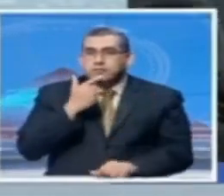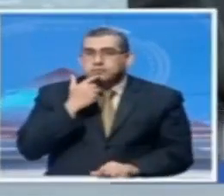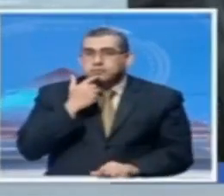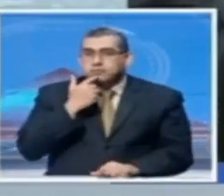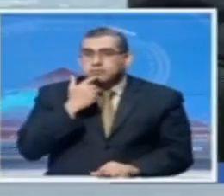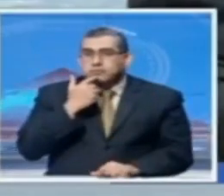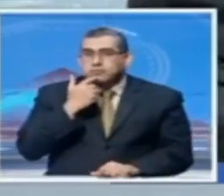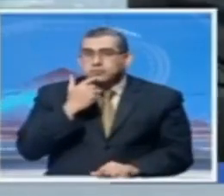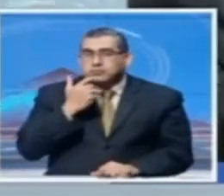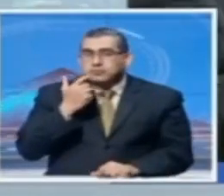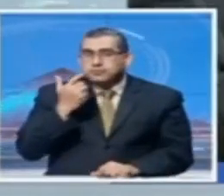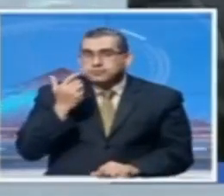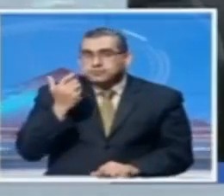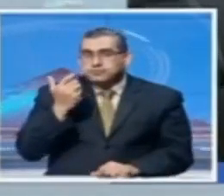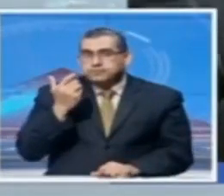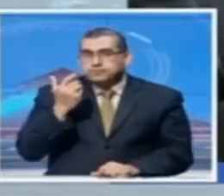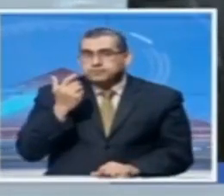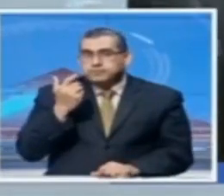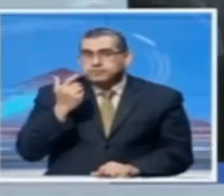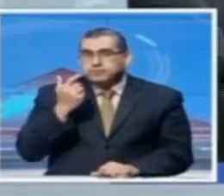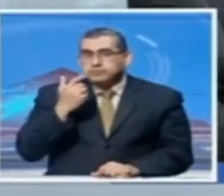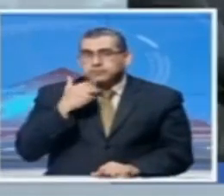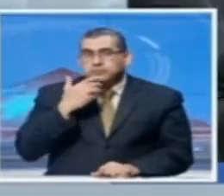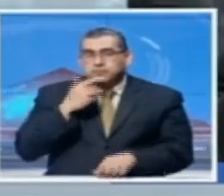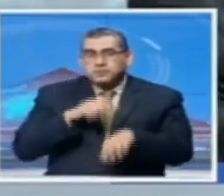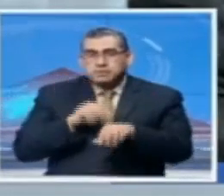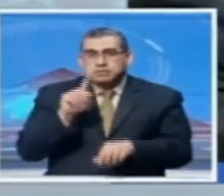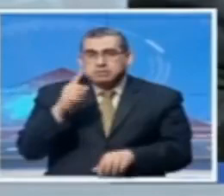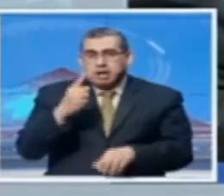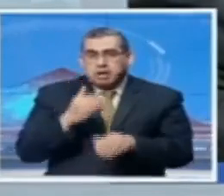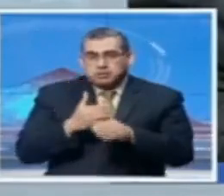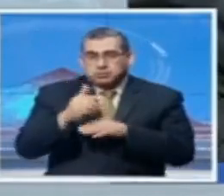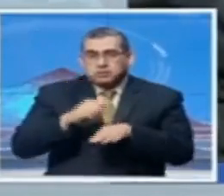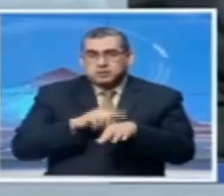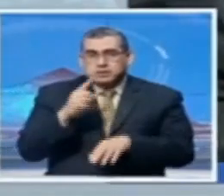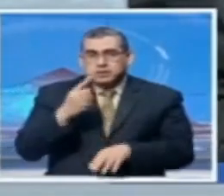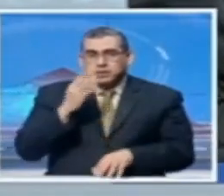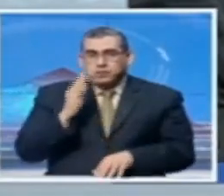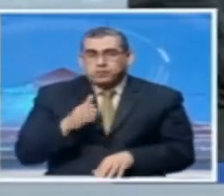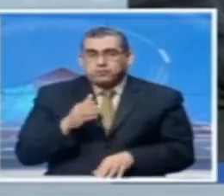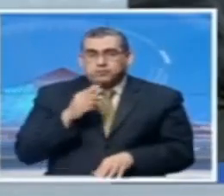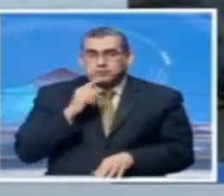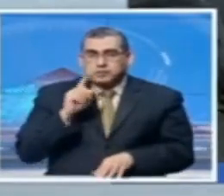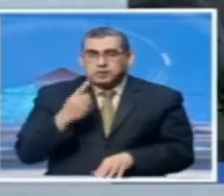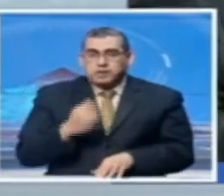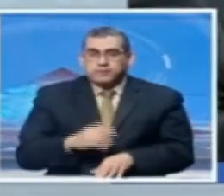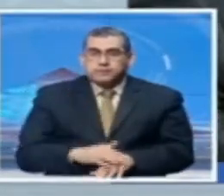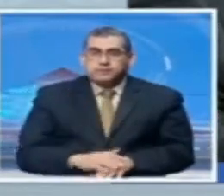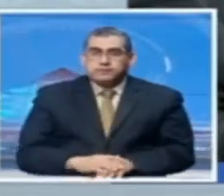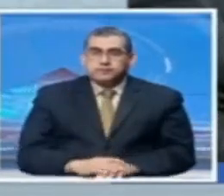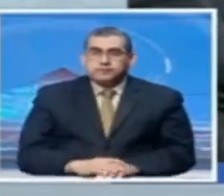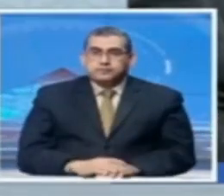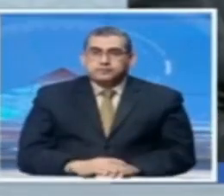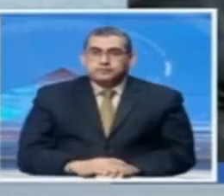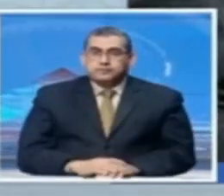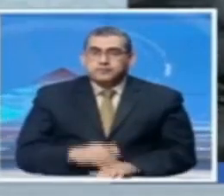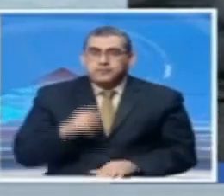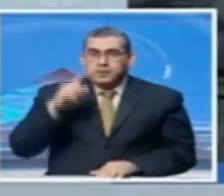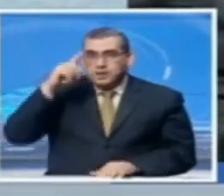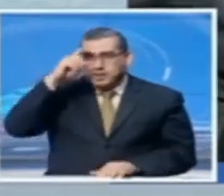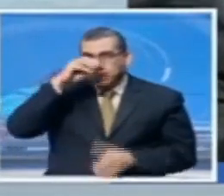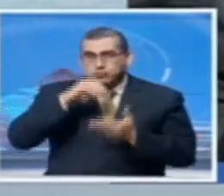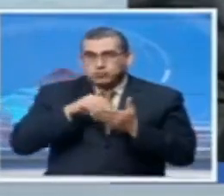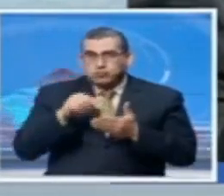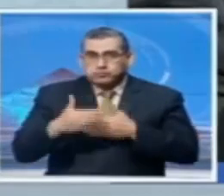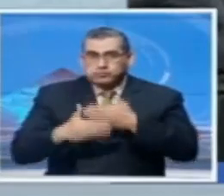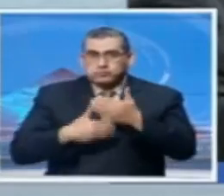استغرقت يمكن حوالي ساعة يعني أو مش أكتر من كده، لأن حتى الوزارة